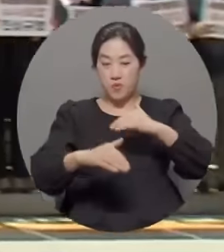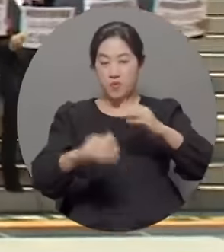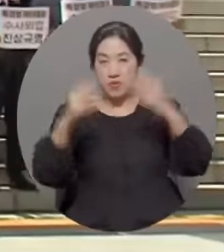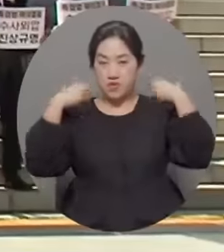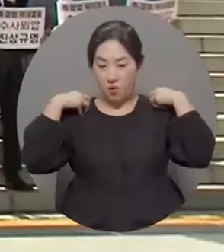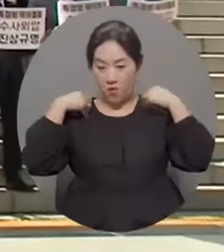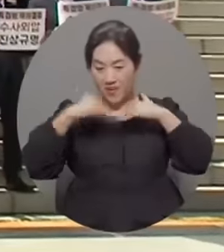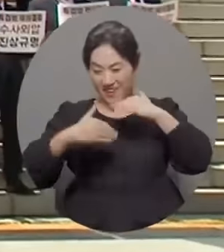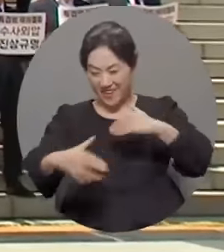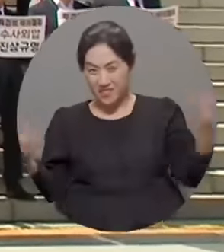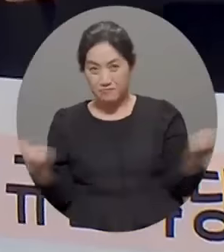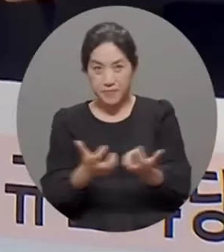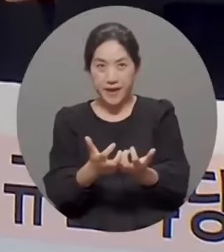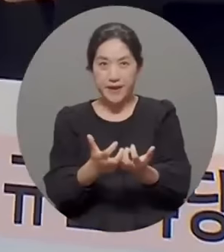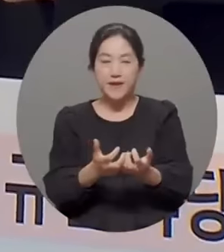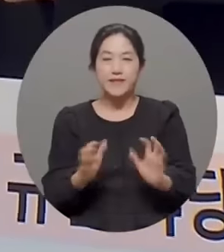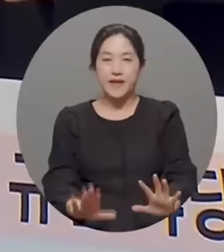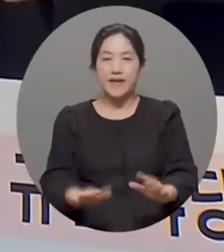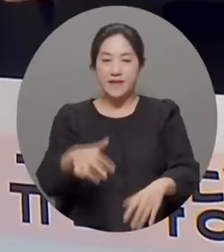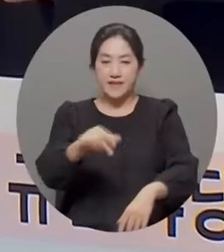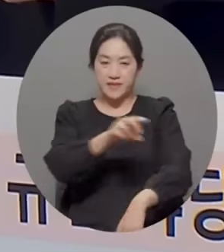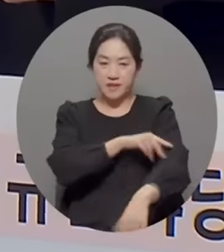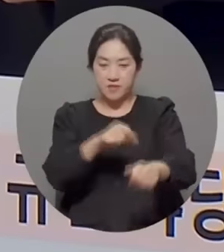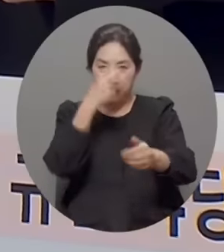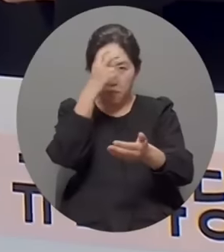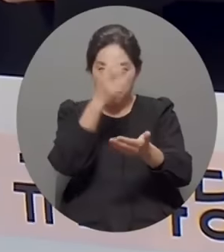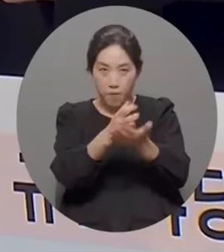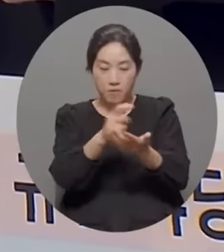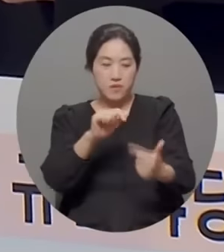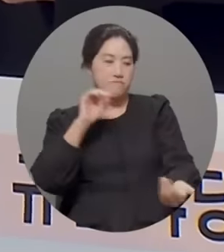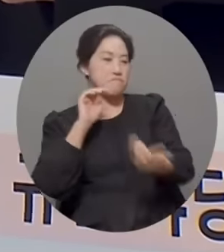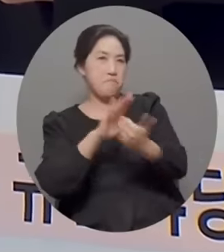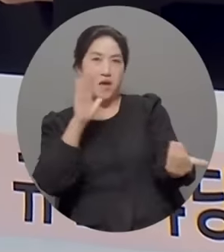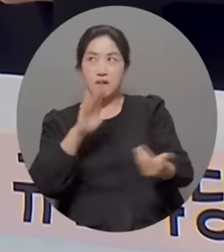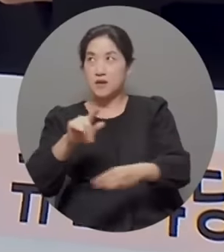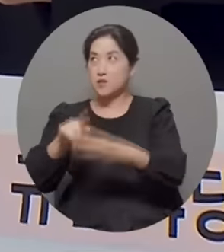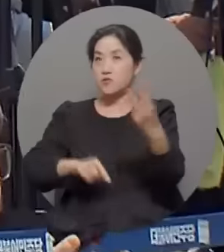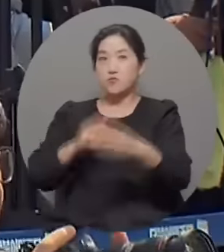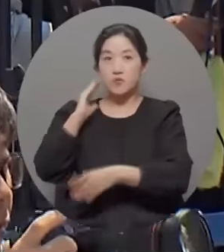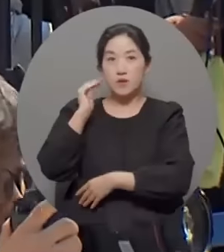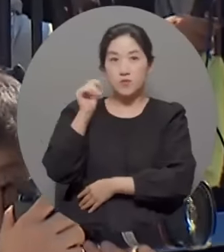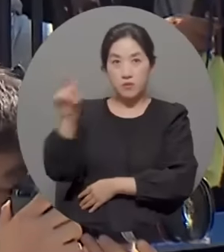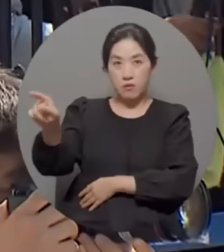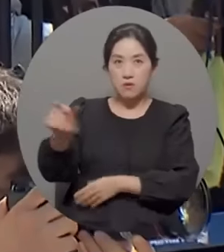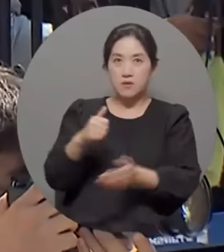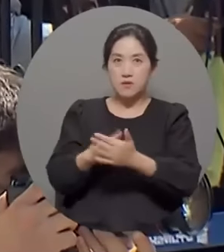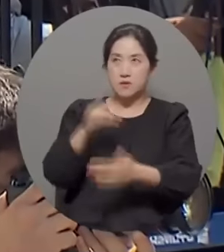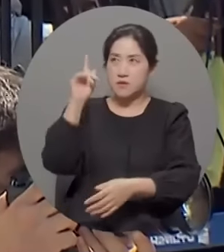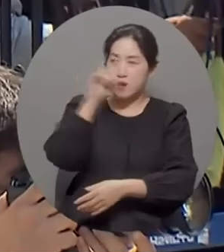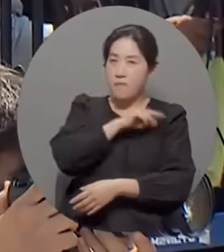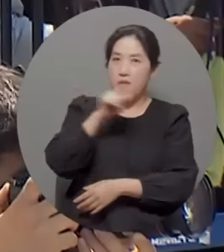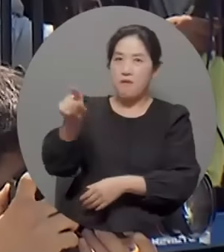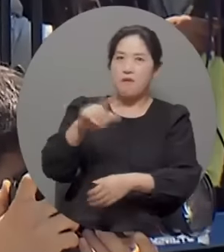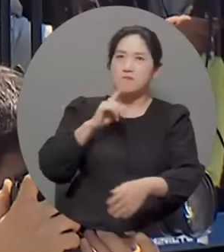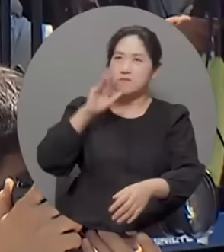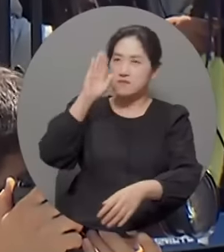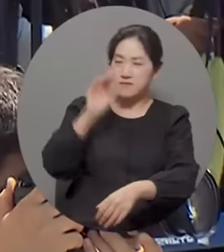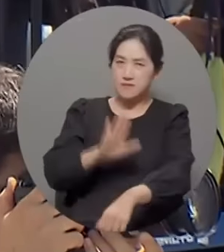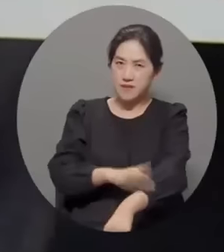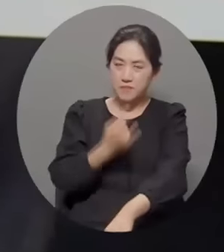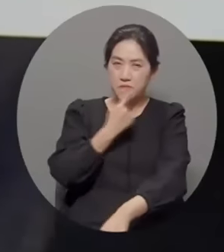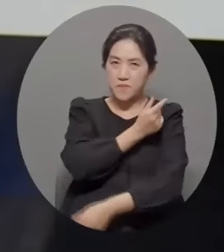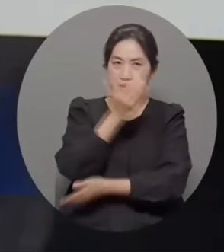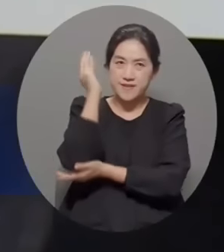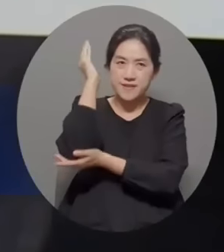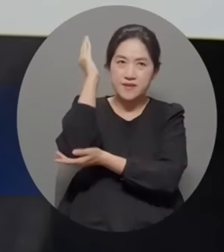메웠습니다. 최상병 특검법에 대해 거부권을 행사한 윤석열 대통령을 향해 날선 발언들을 차례로 쏟아냈습니다.